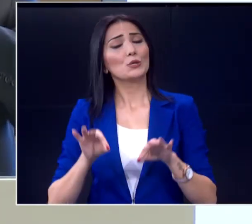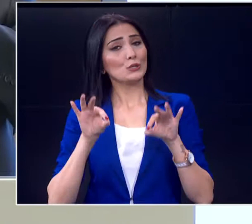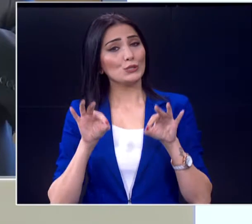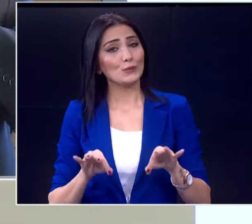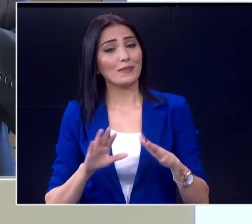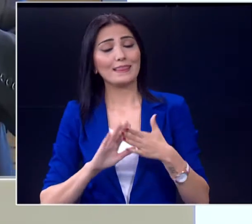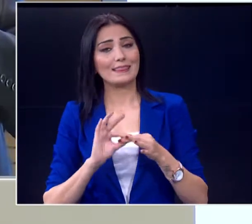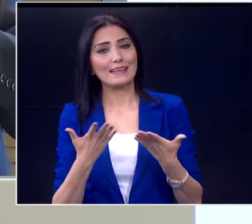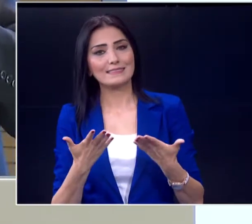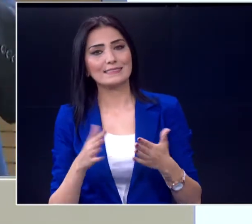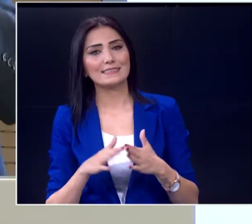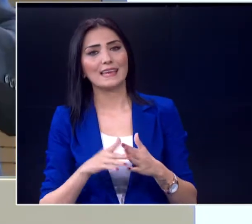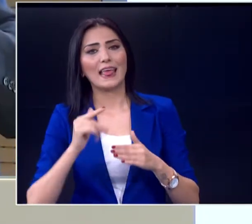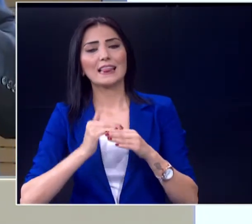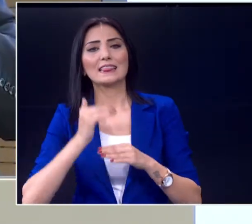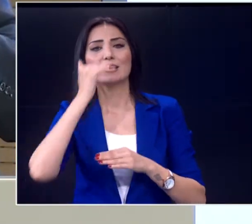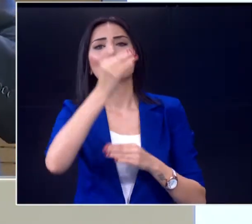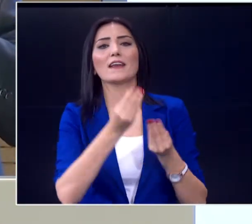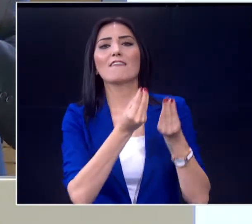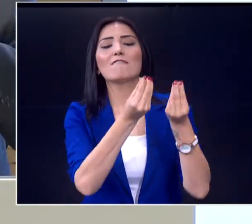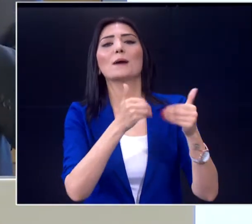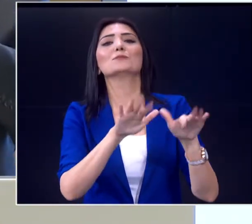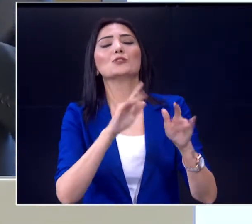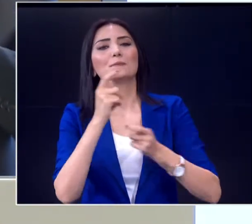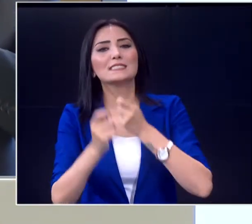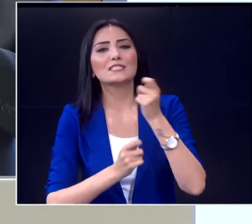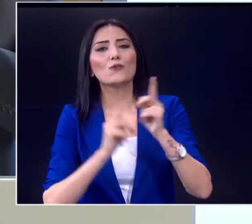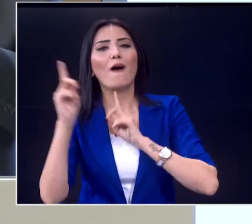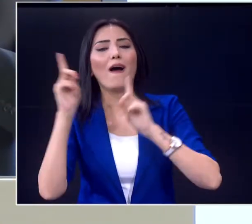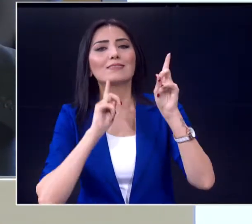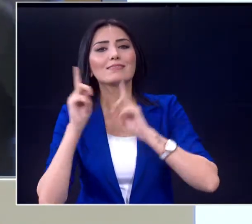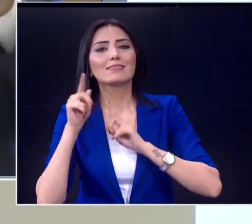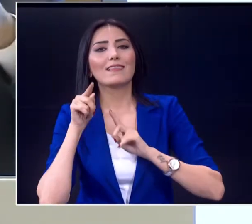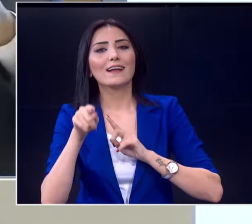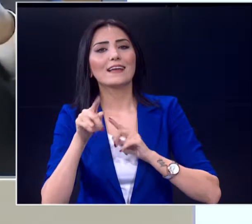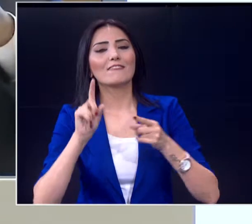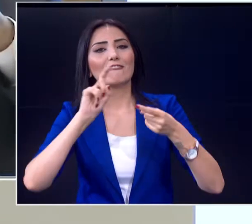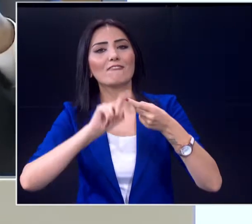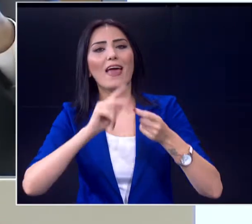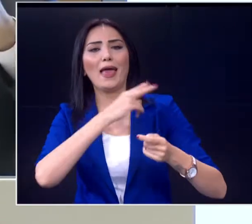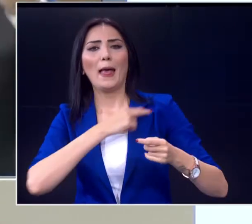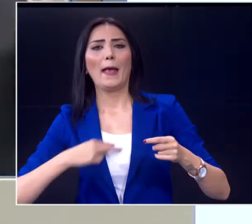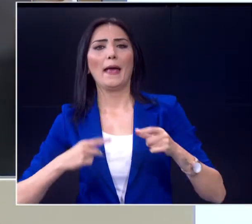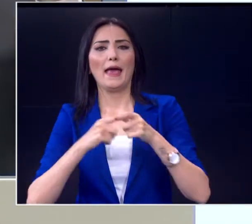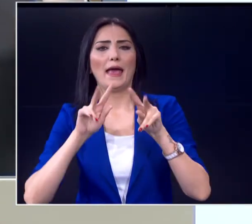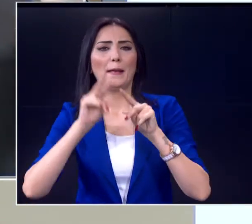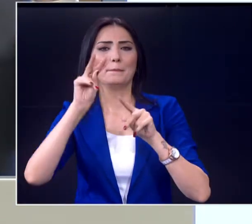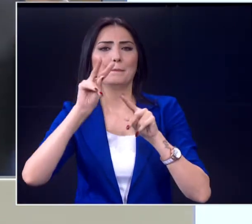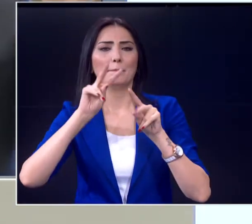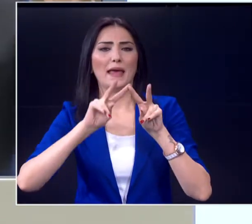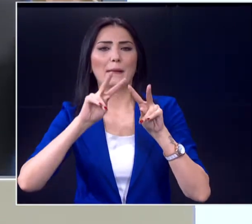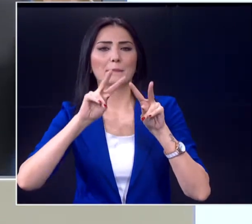Şimdi nedir? Dışarıya vermeyeceğiniz iş adalet ve emniyettir. Devlet